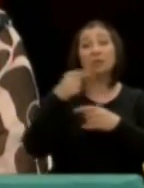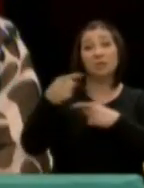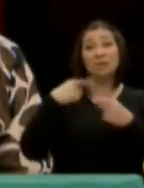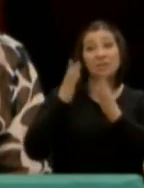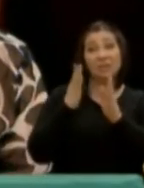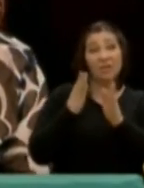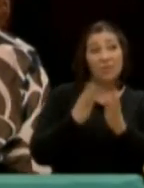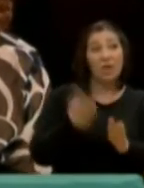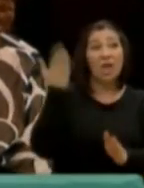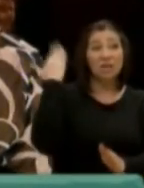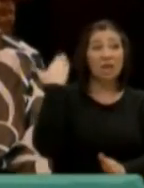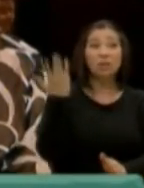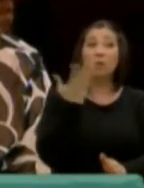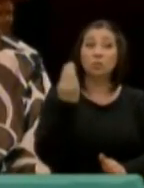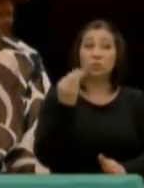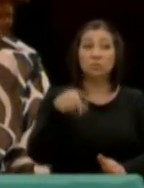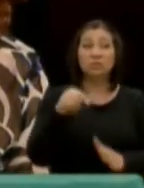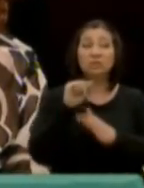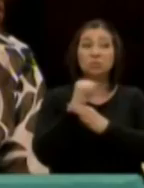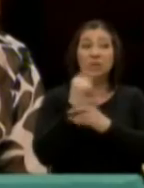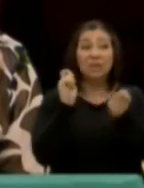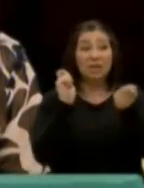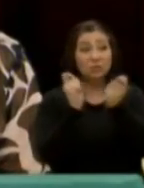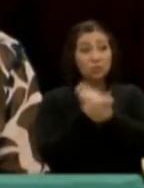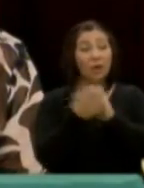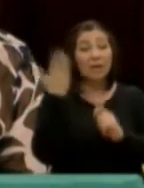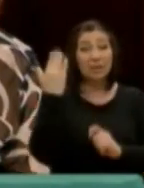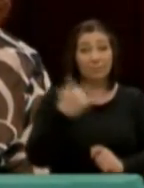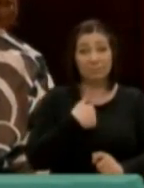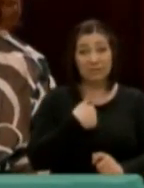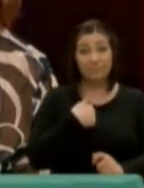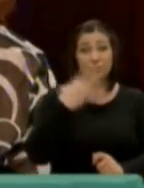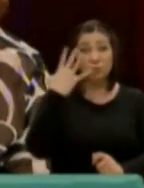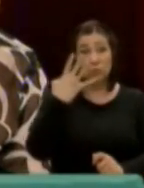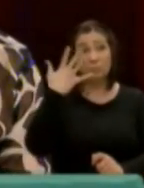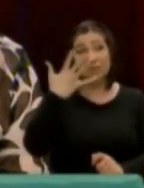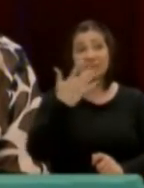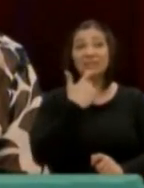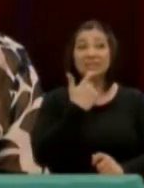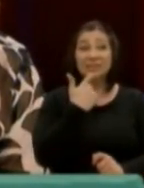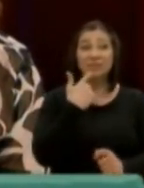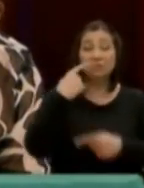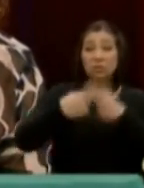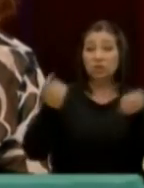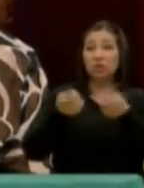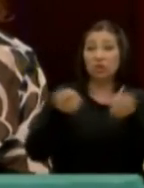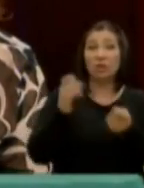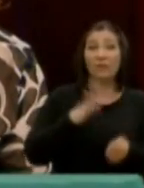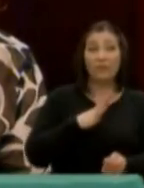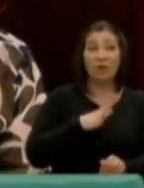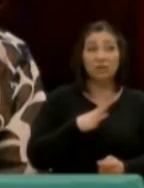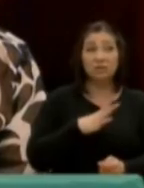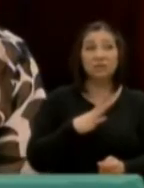Ama eskiden bu daha çoktu tabii. Şimdi daha ustalarda değişiyor ama eskiden bizim mesela 4. 5. nesil çalışanlarımız da var. Aynen. Eskiden